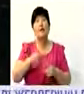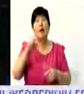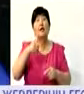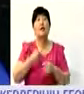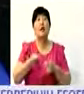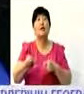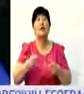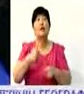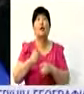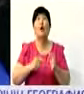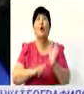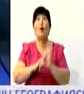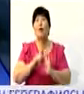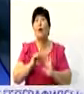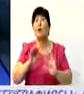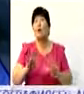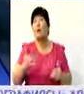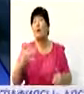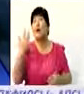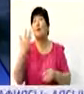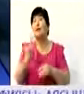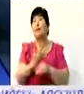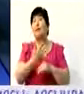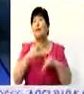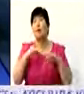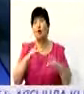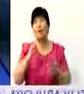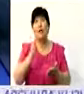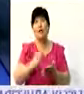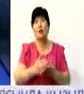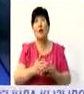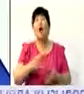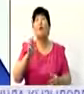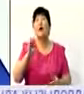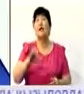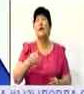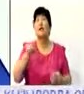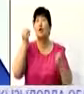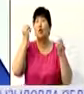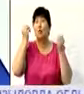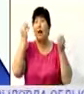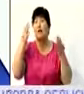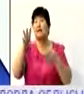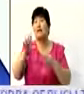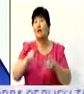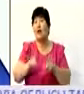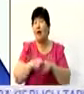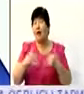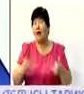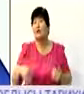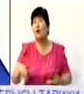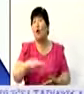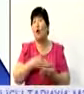үйткісімен қолға алынған тағылымды бастама биыл 5-ші мәрте ұйымдастырылып отыр. Батыстың мәдениетіне еліктеушілігі басым қазіргі